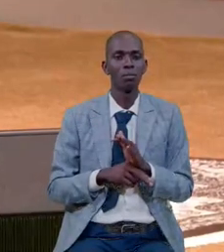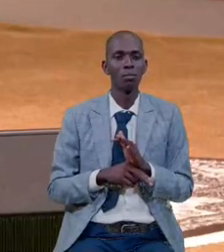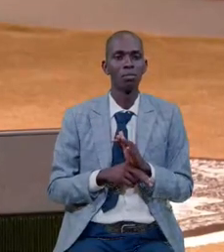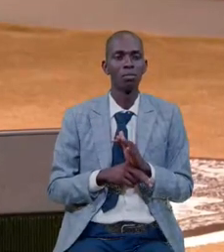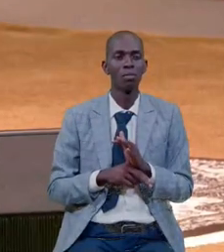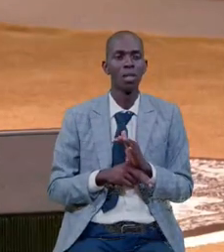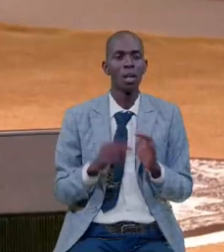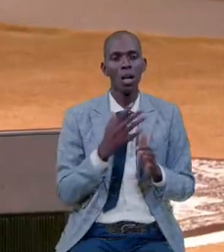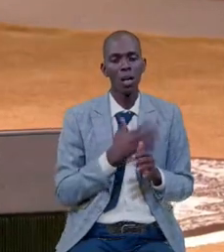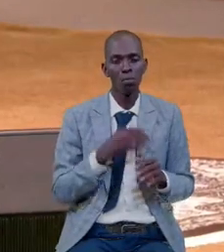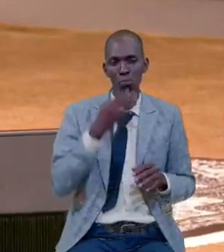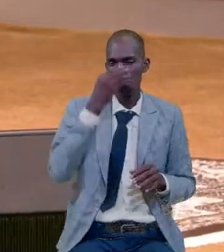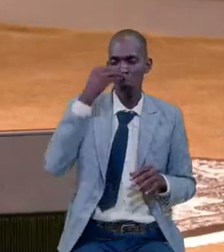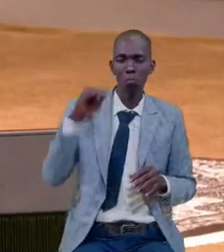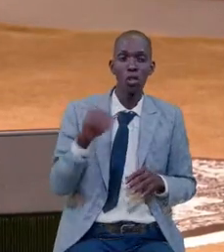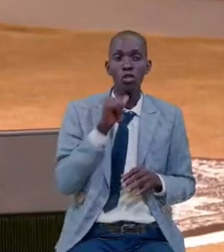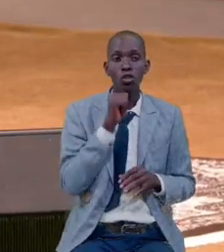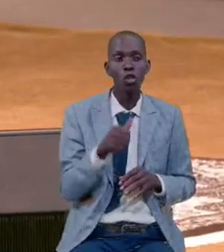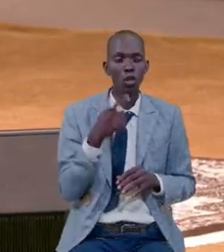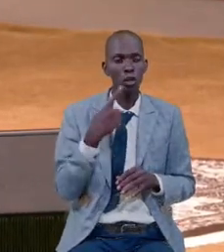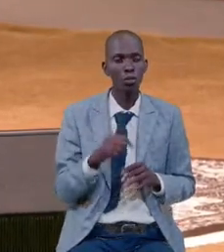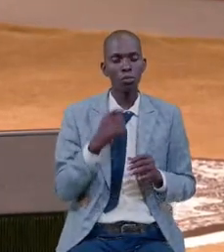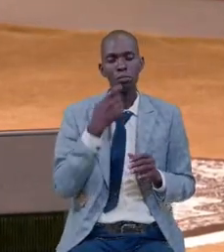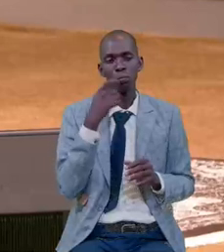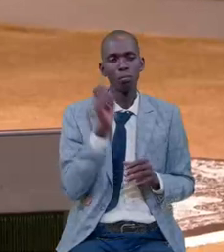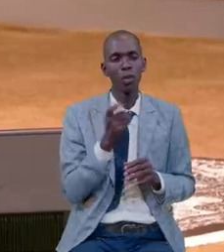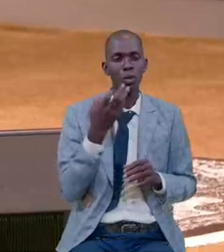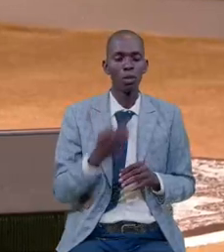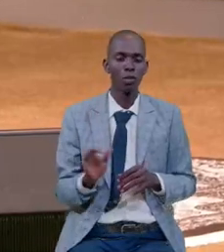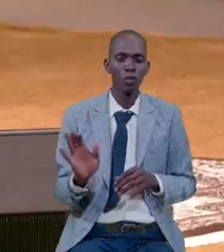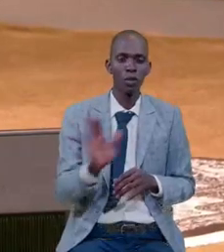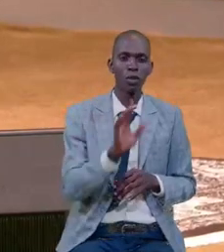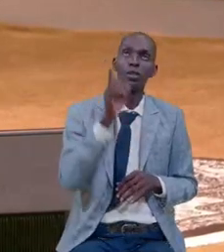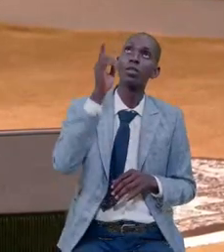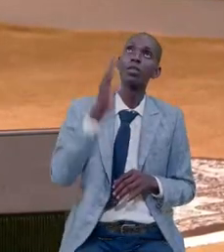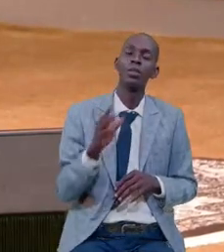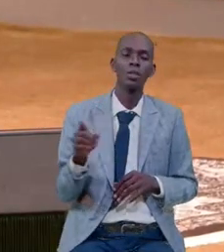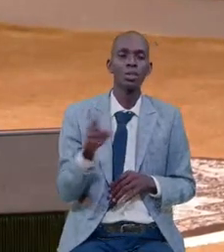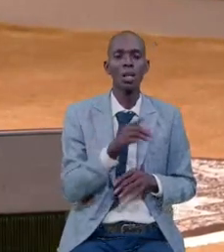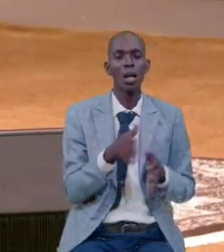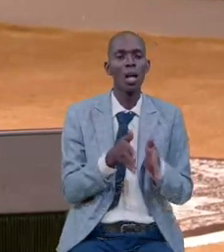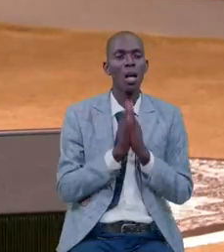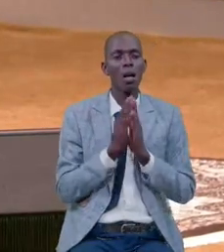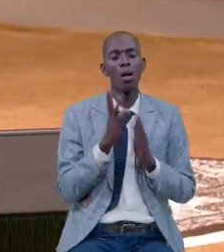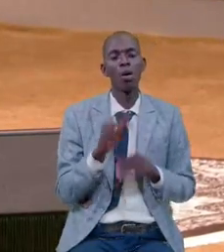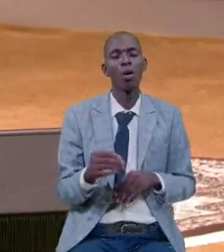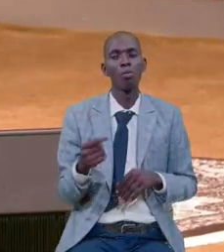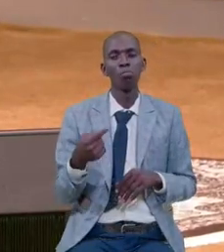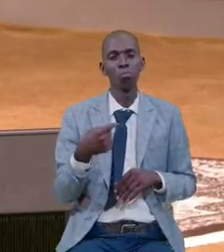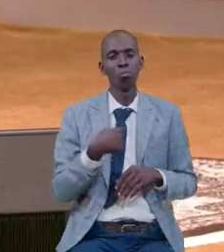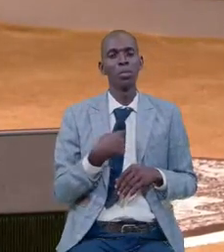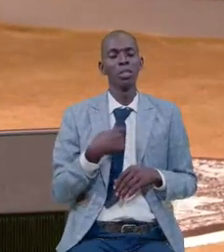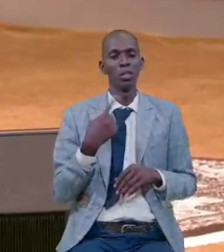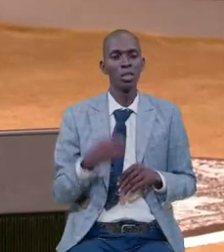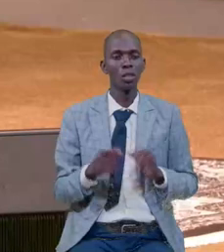et n'aurait pas abandonné la loi de son Dieu. Ils me demandent des arrêts